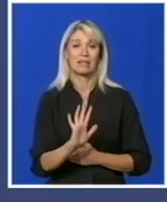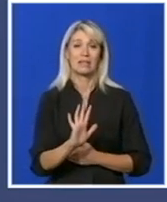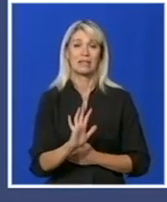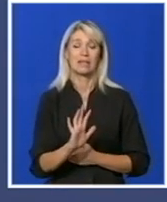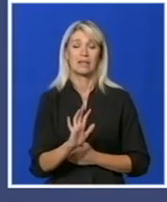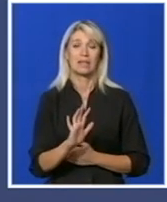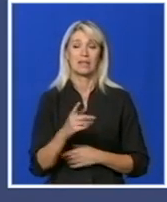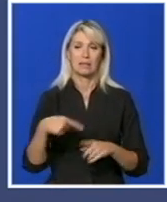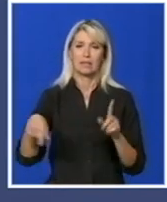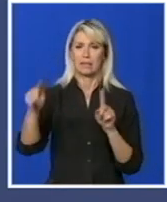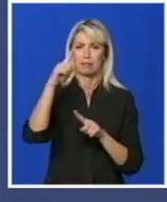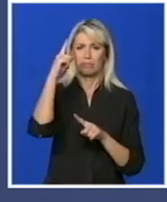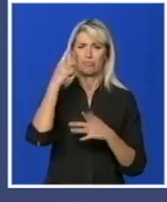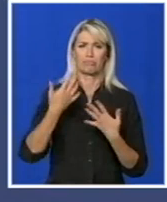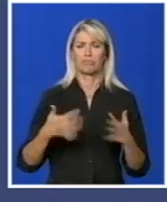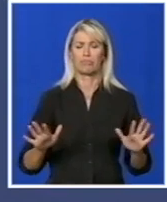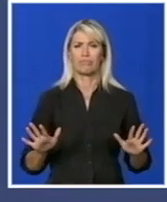svedoci ste da se, s obzirom na